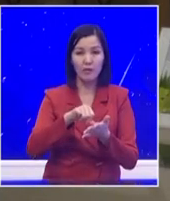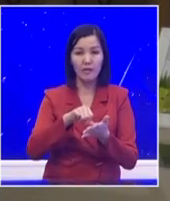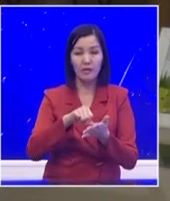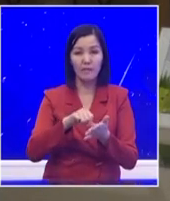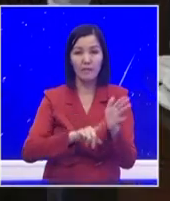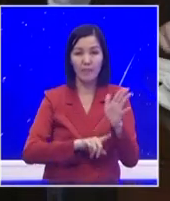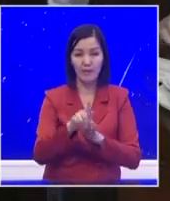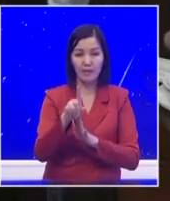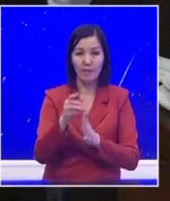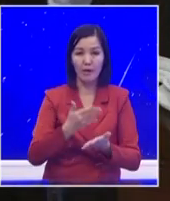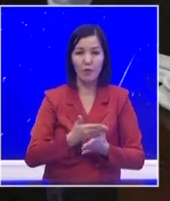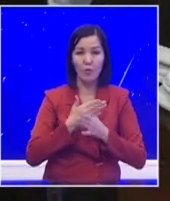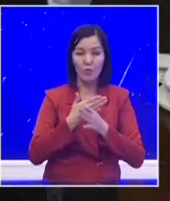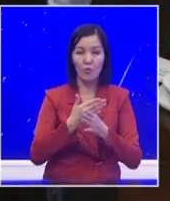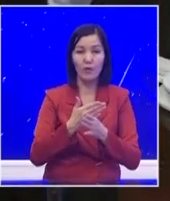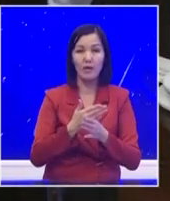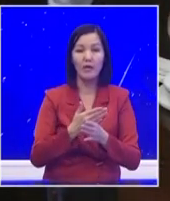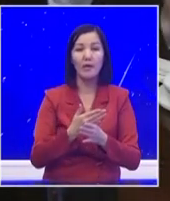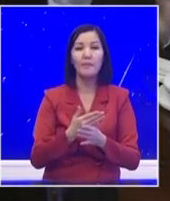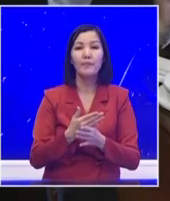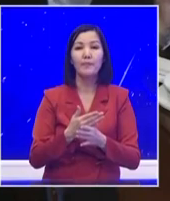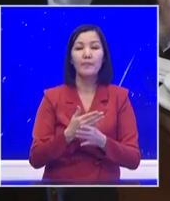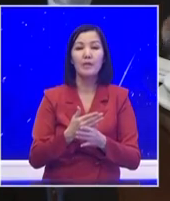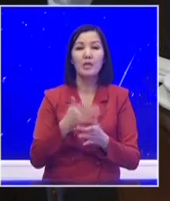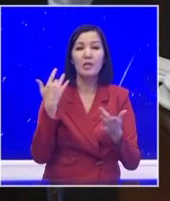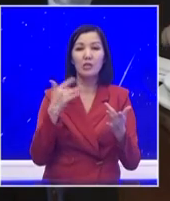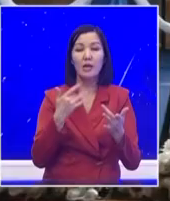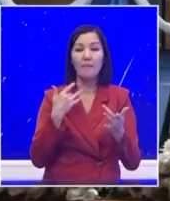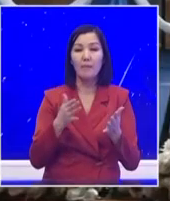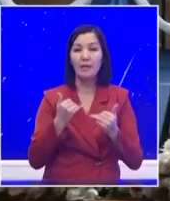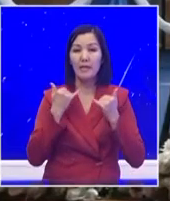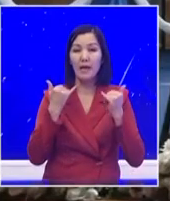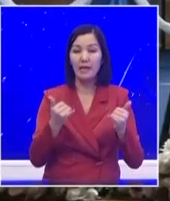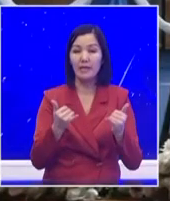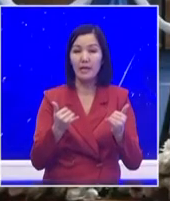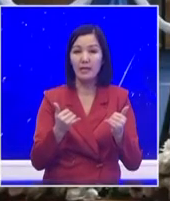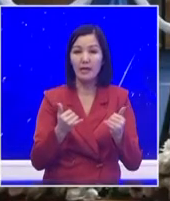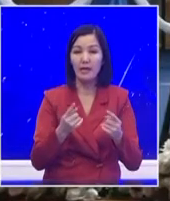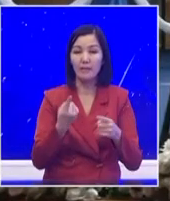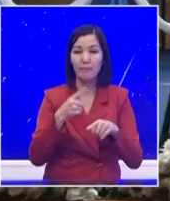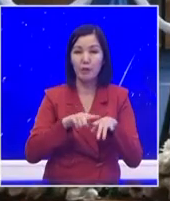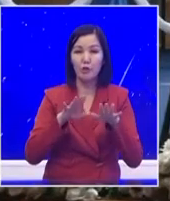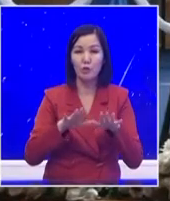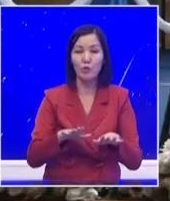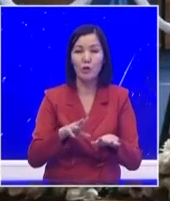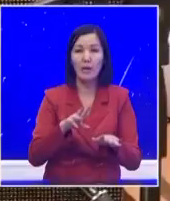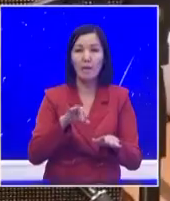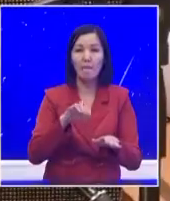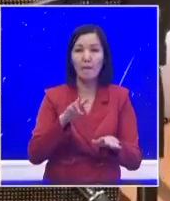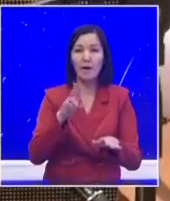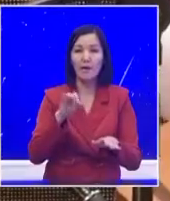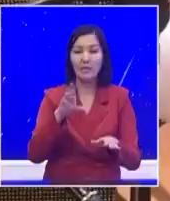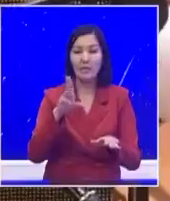баспалдағы іспеттес. Екі ғасыр куәсі болған халық ақынына арналған жас айтыскерлер бәсекелесінде жүлделі 1-ші орын маңғыстаулық